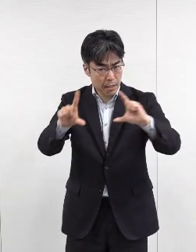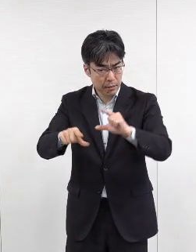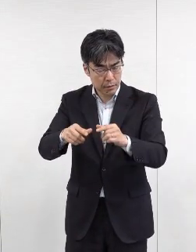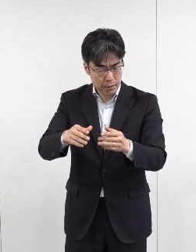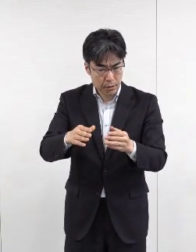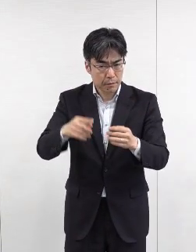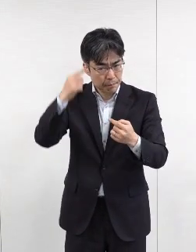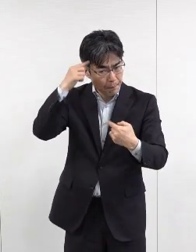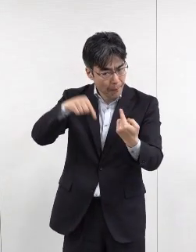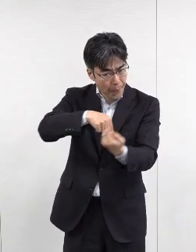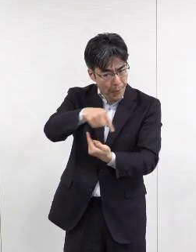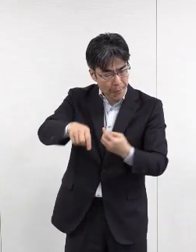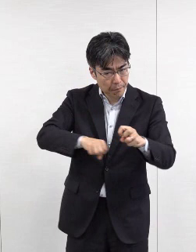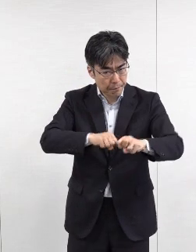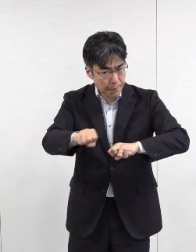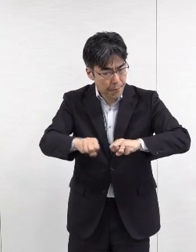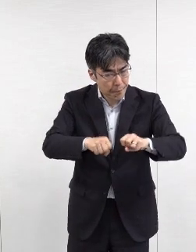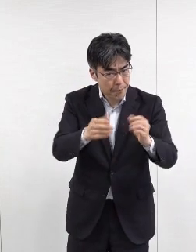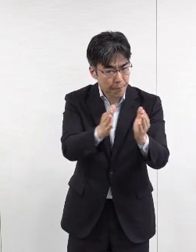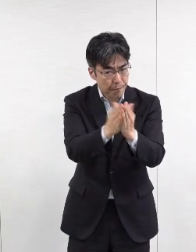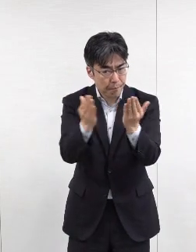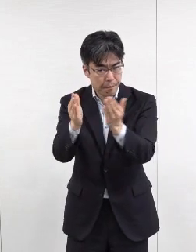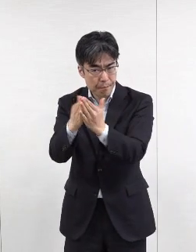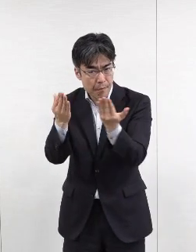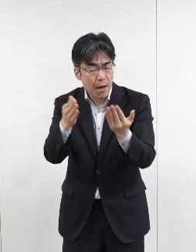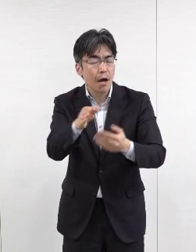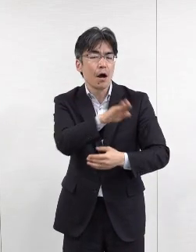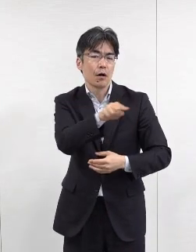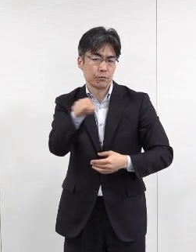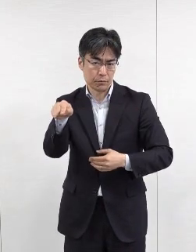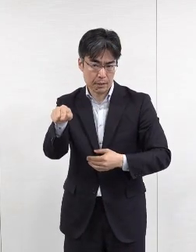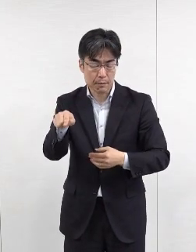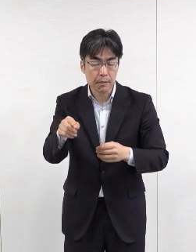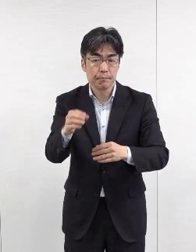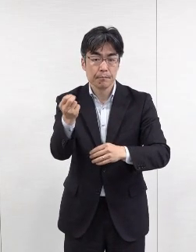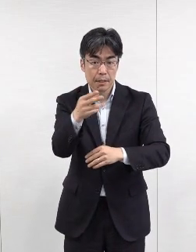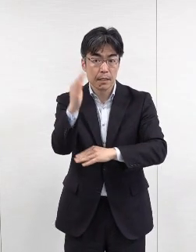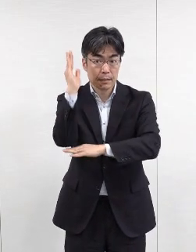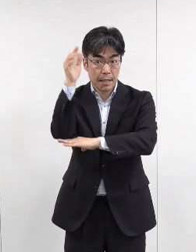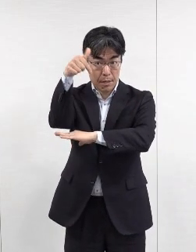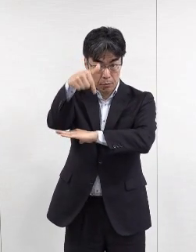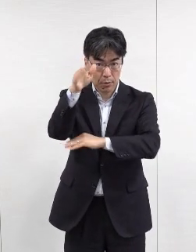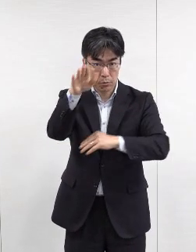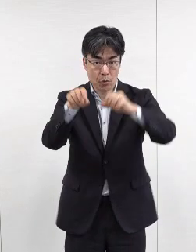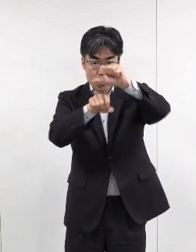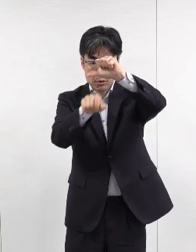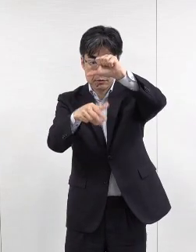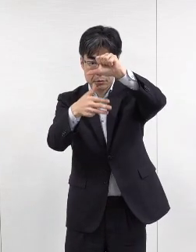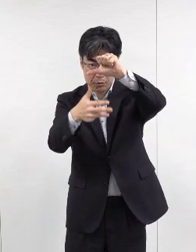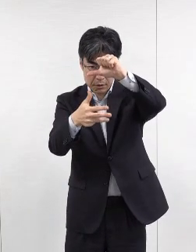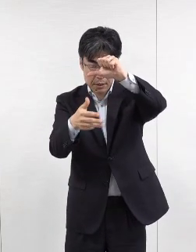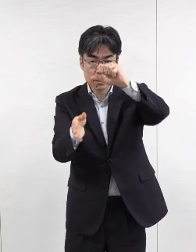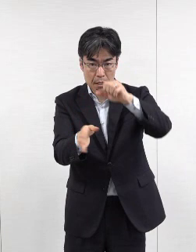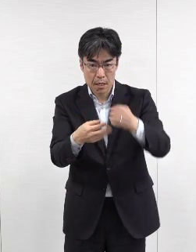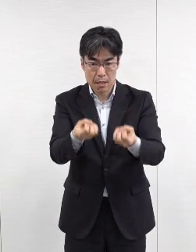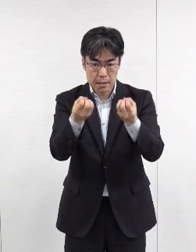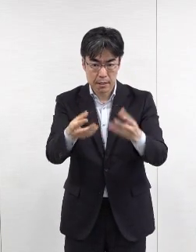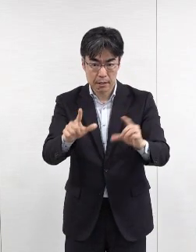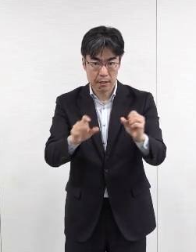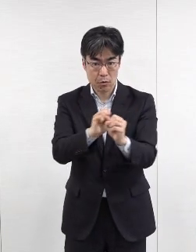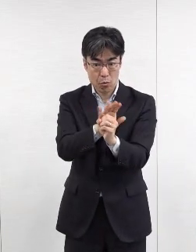が実施されるようになってきましたまた政府は5月8日から